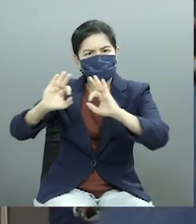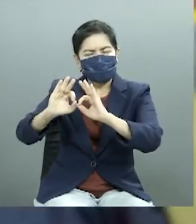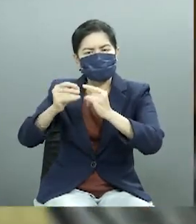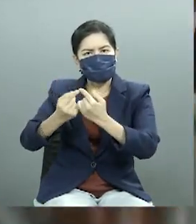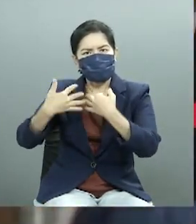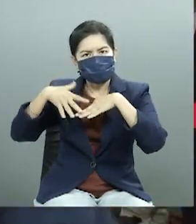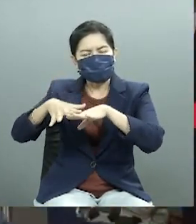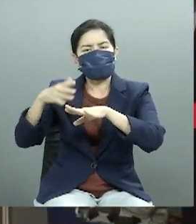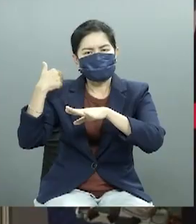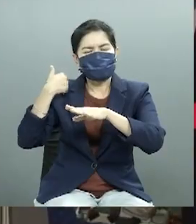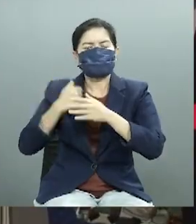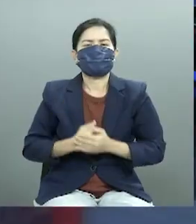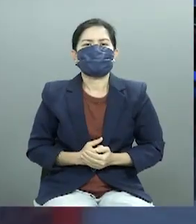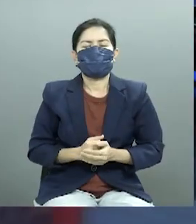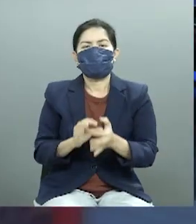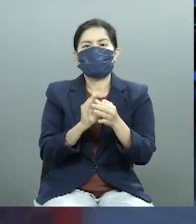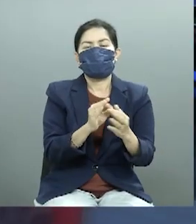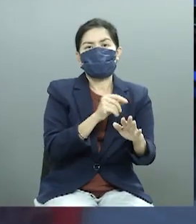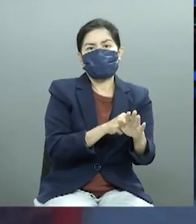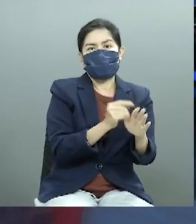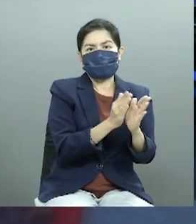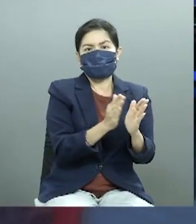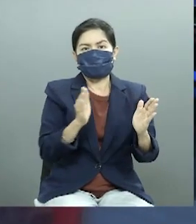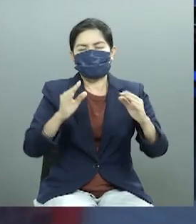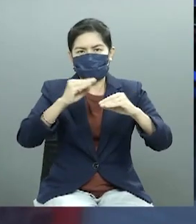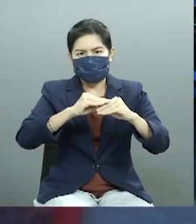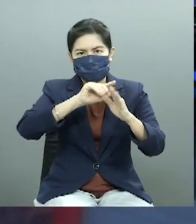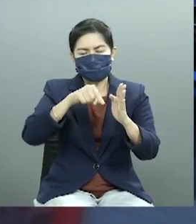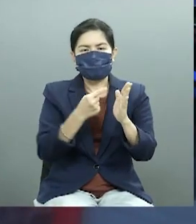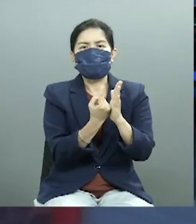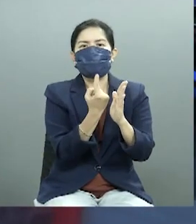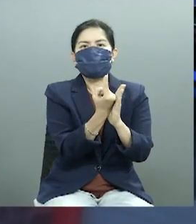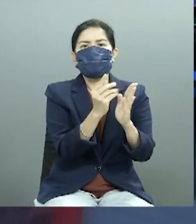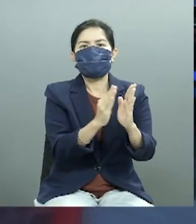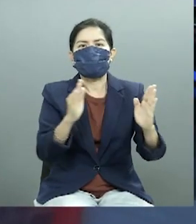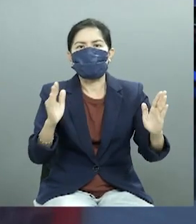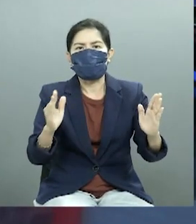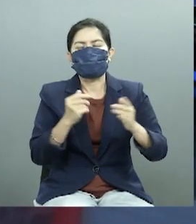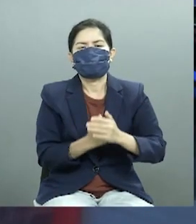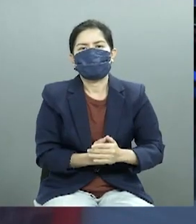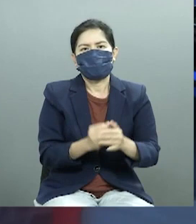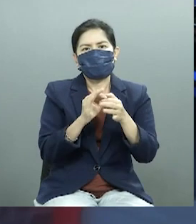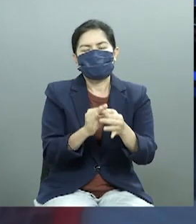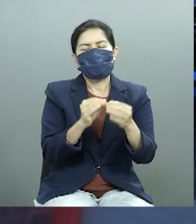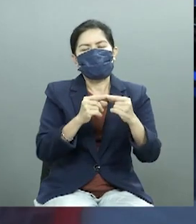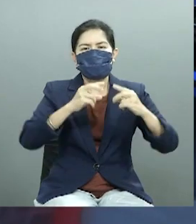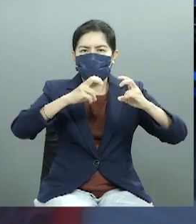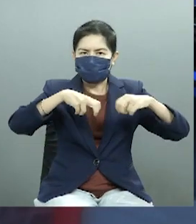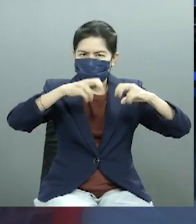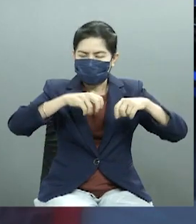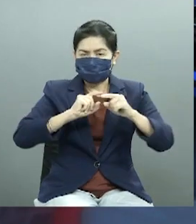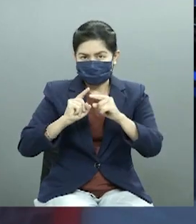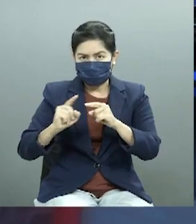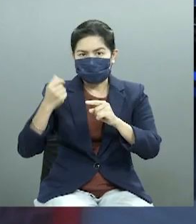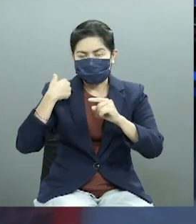ห็นภาพที่มีความหลากหลายมากขึ้น การขยายเวลาไป1ชั่วโมงค่ะมันอาจจะทำให้เห็นภาพการเมืองที่ชัดมากขึ้น